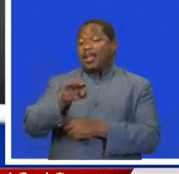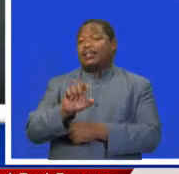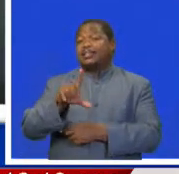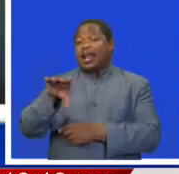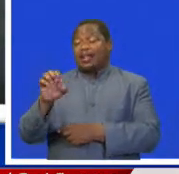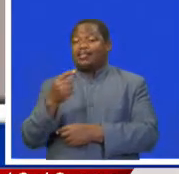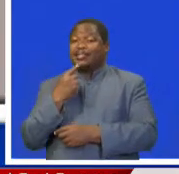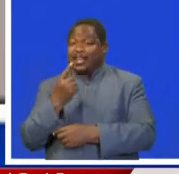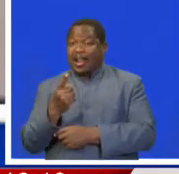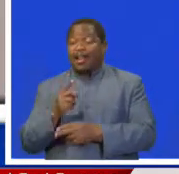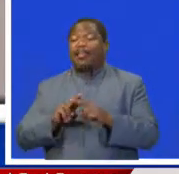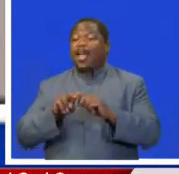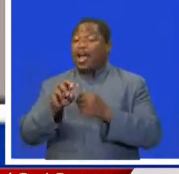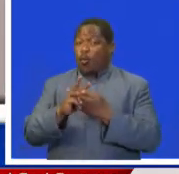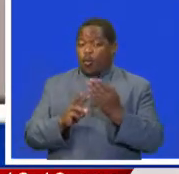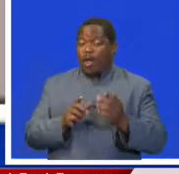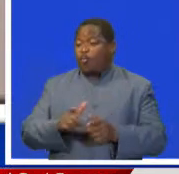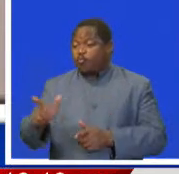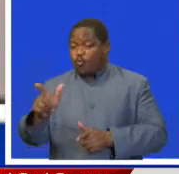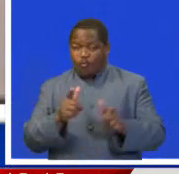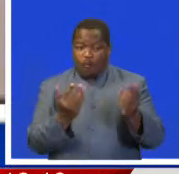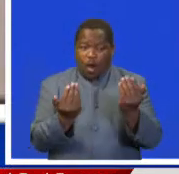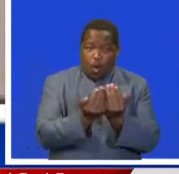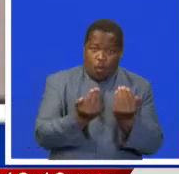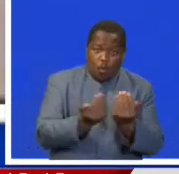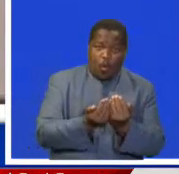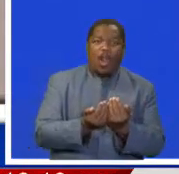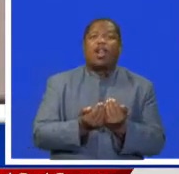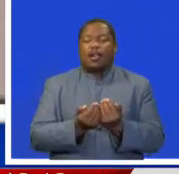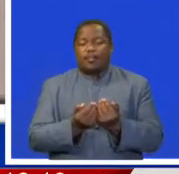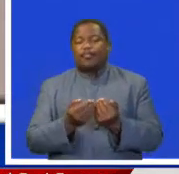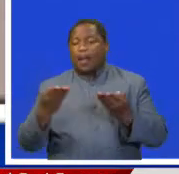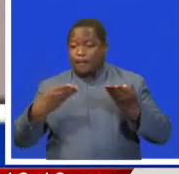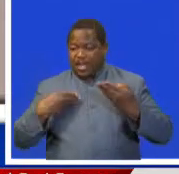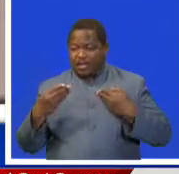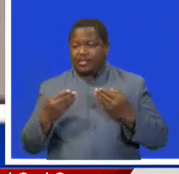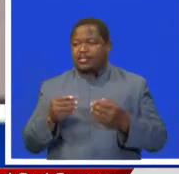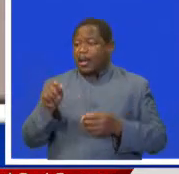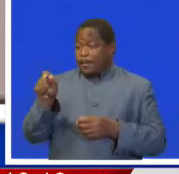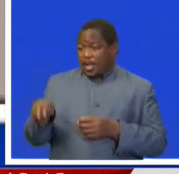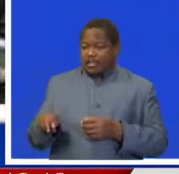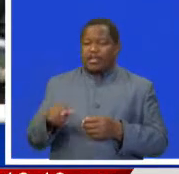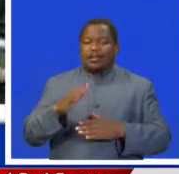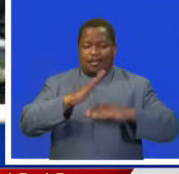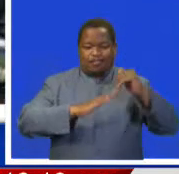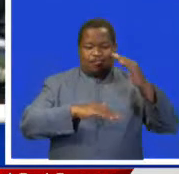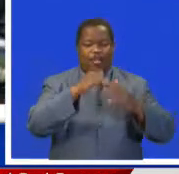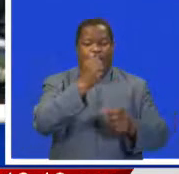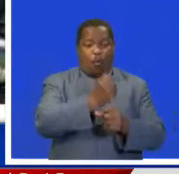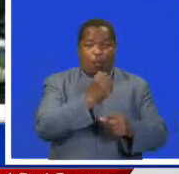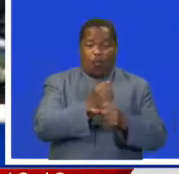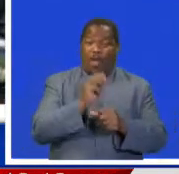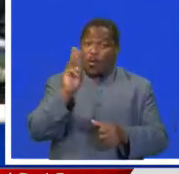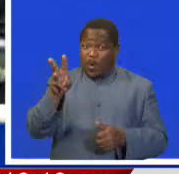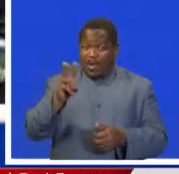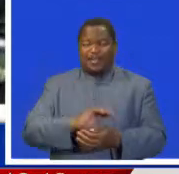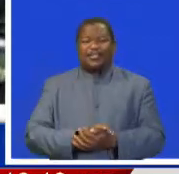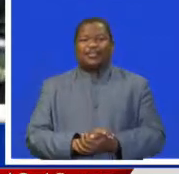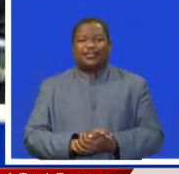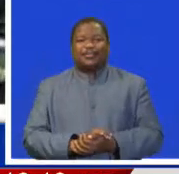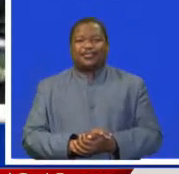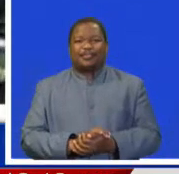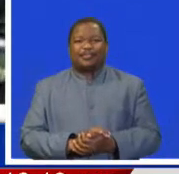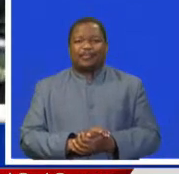letindzawo tekugeza tandla etindzabeni. Kubika Thembelihle Magutshwa, nginathemba Shabangu, sisesiteki. Tunankulu Ambrose